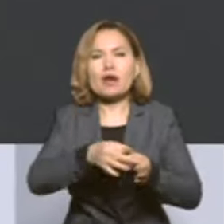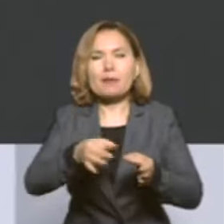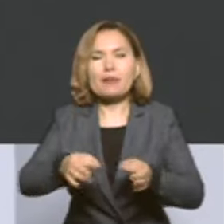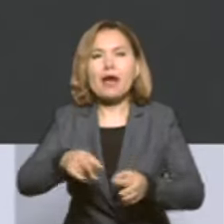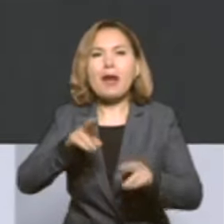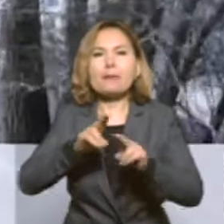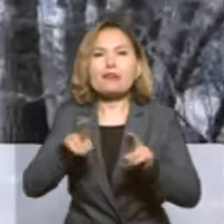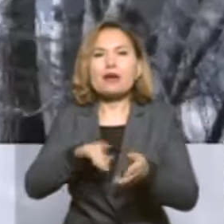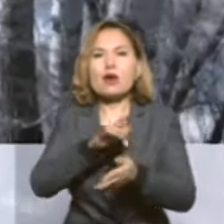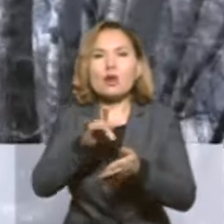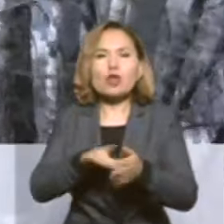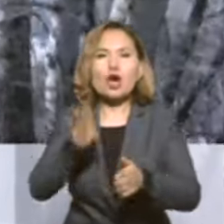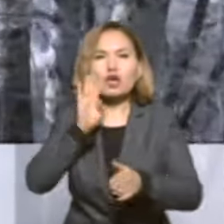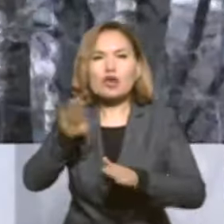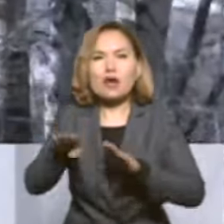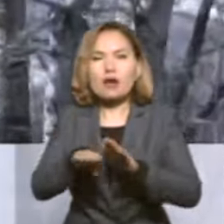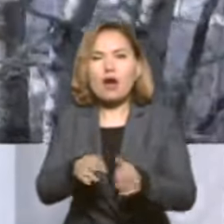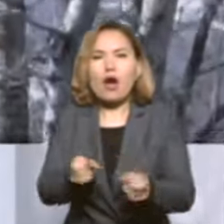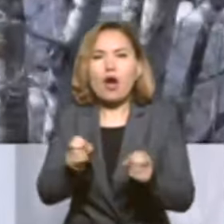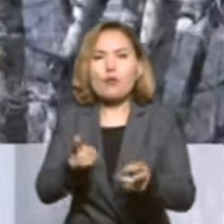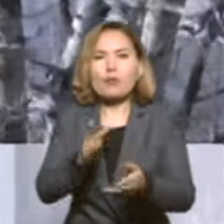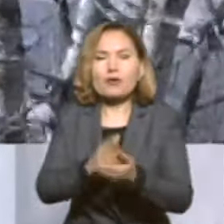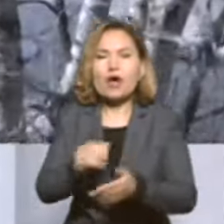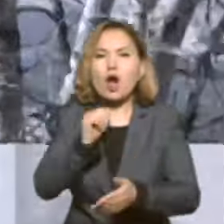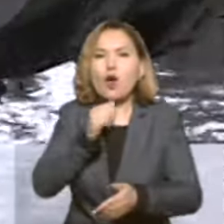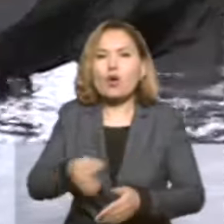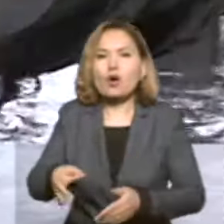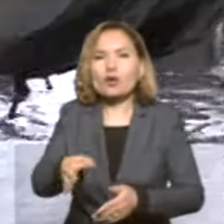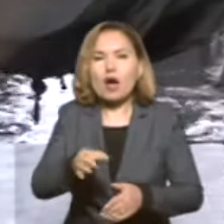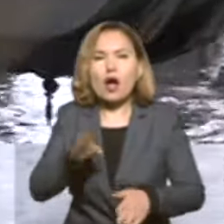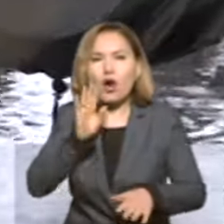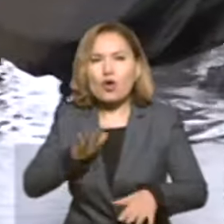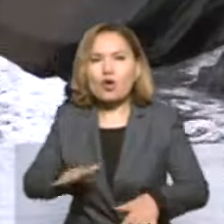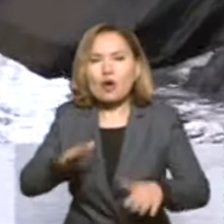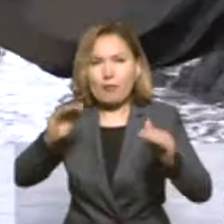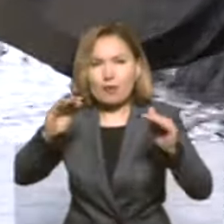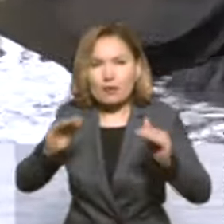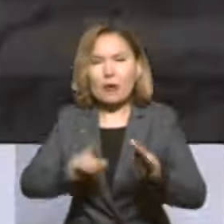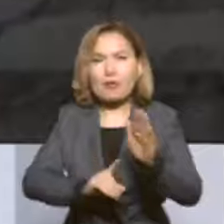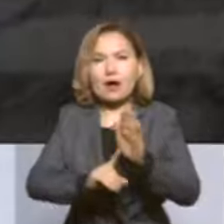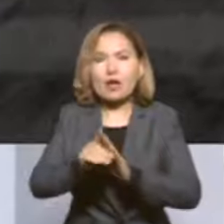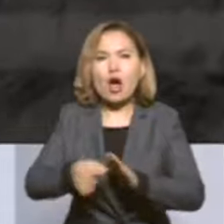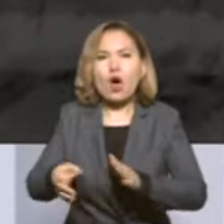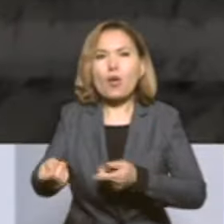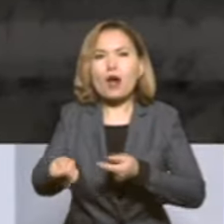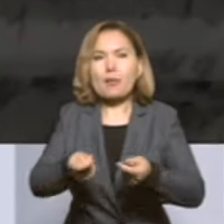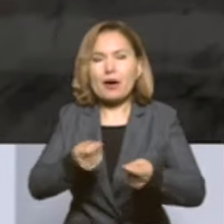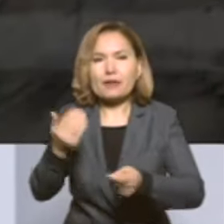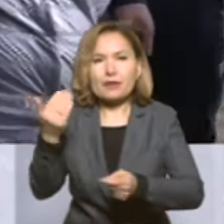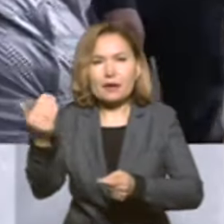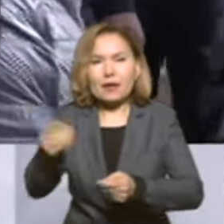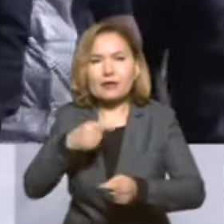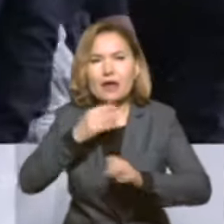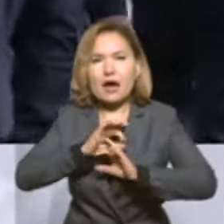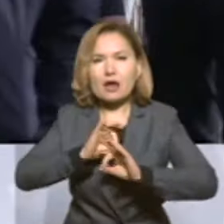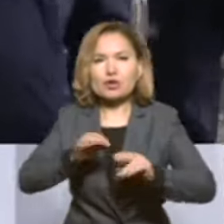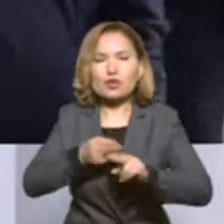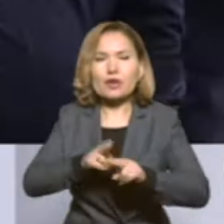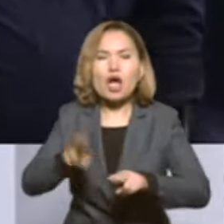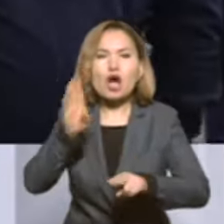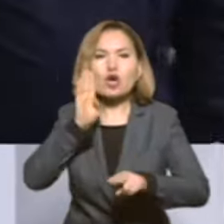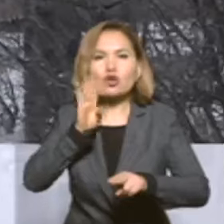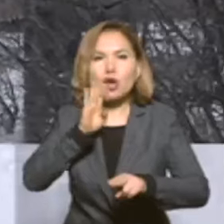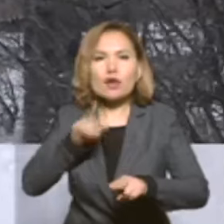ауданы мен Петропавл қаласын су басу қаупі бар. Ал Қостанай облысында қауіп сейіле бастады. Облыс әкімінің орынбасары Арман Әбеновтің айтуынша,